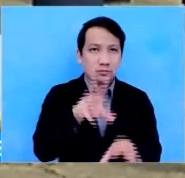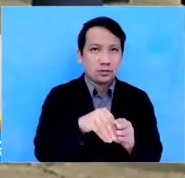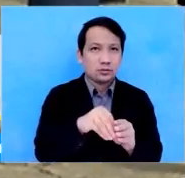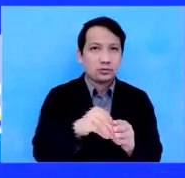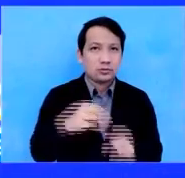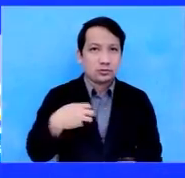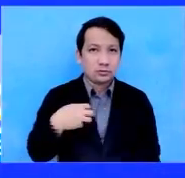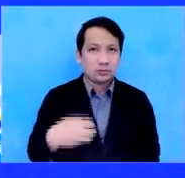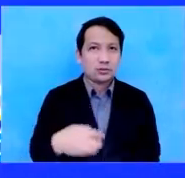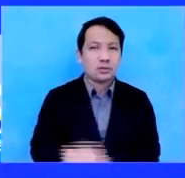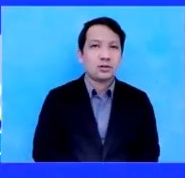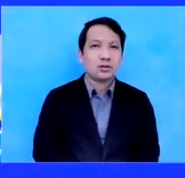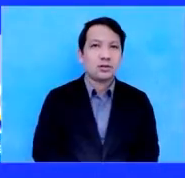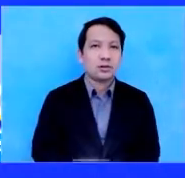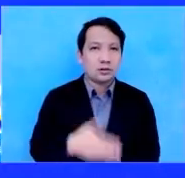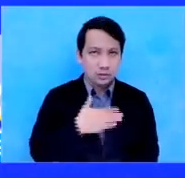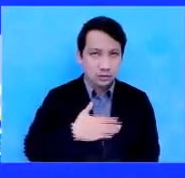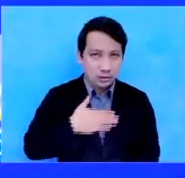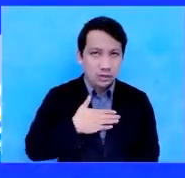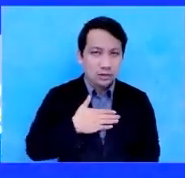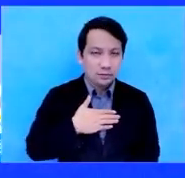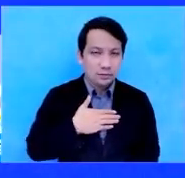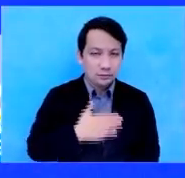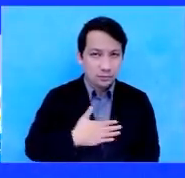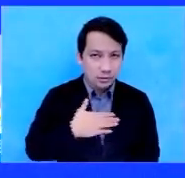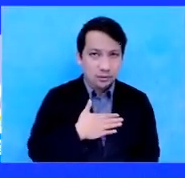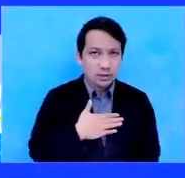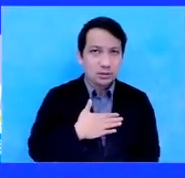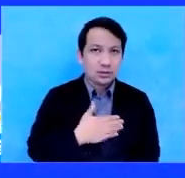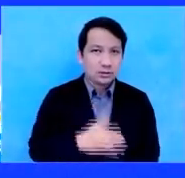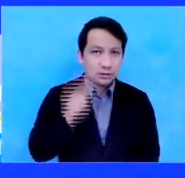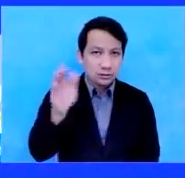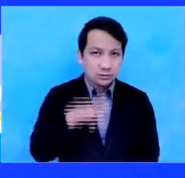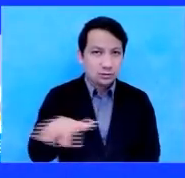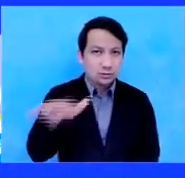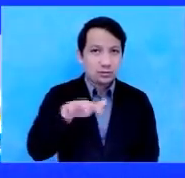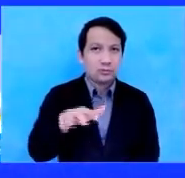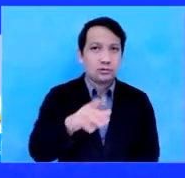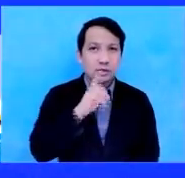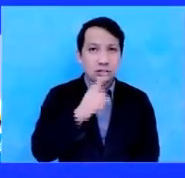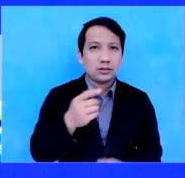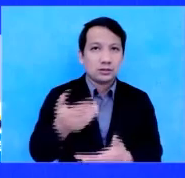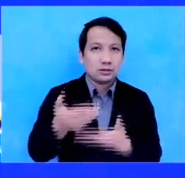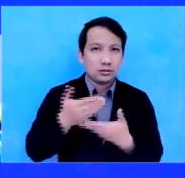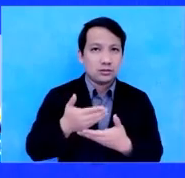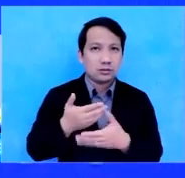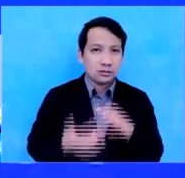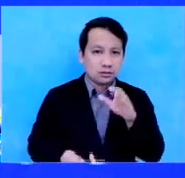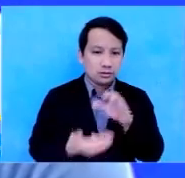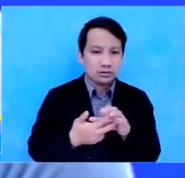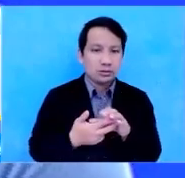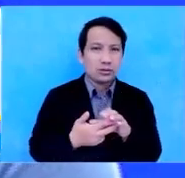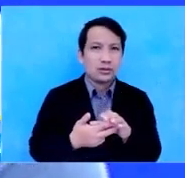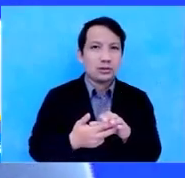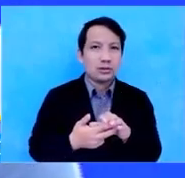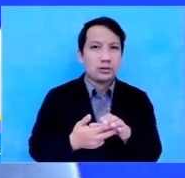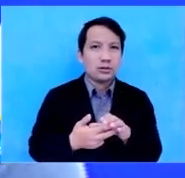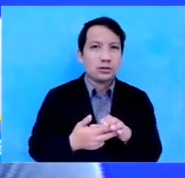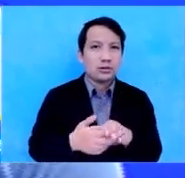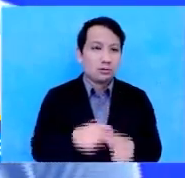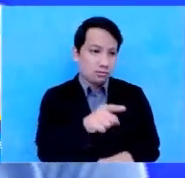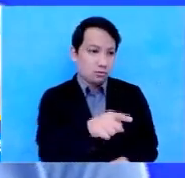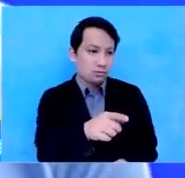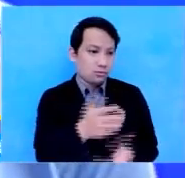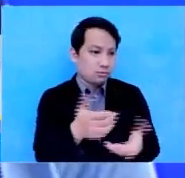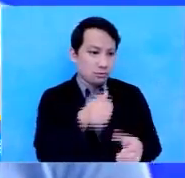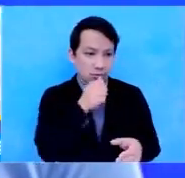are appealing. The word is appeal. I am appealing for them to submit a courtesy resignation. Kung wala ka namang